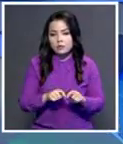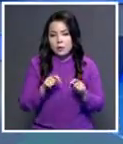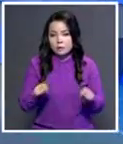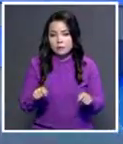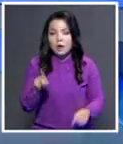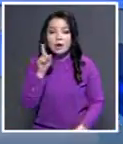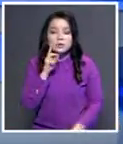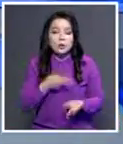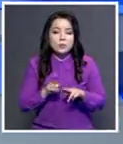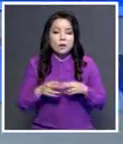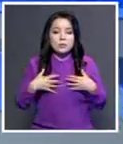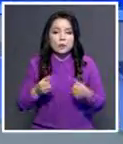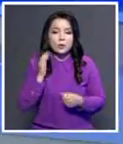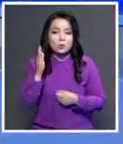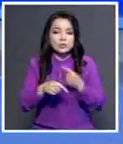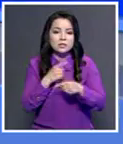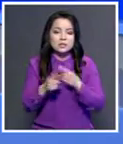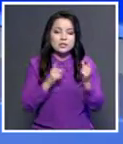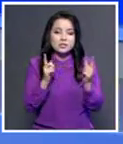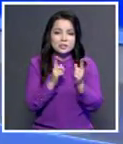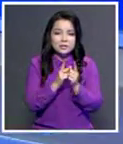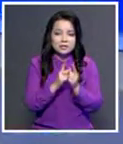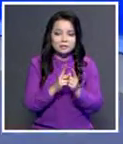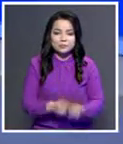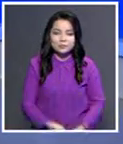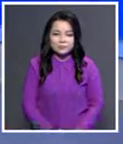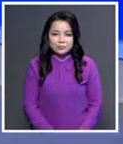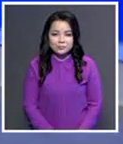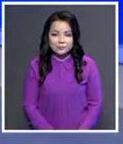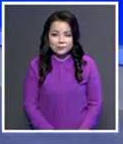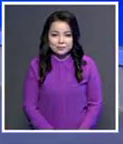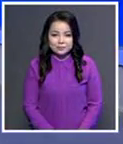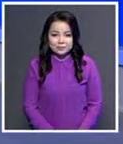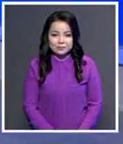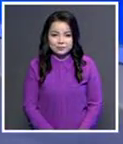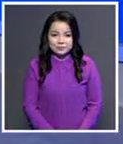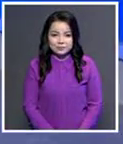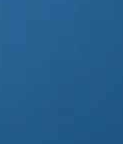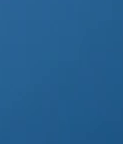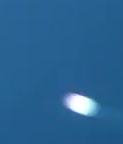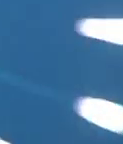Әзірге айтарымыз осы. Келесі ақпарат кешкі 8-де болады. Аман, сау болыңыздар.